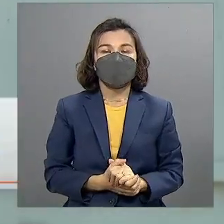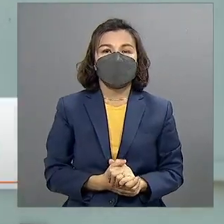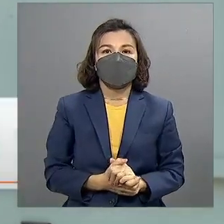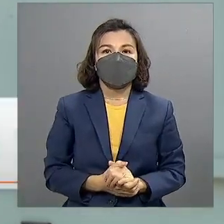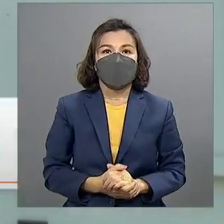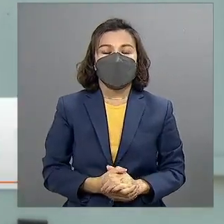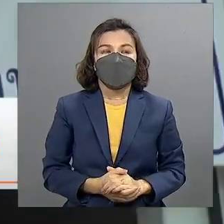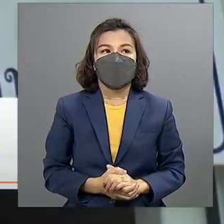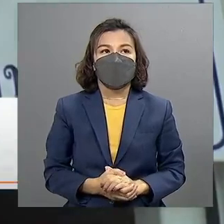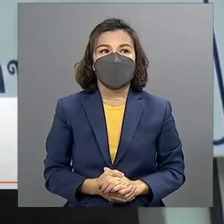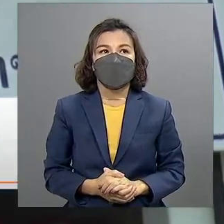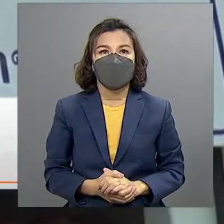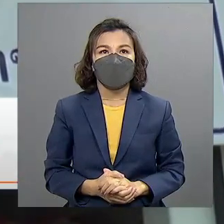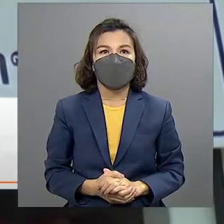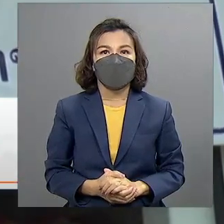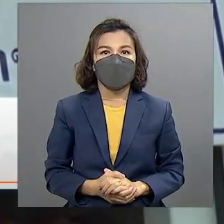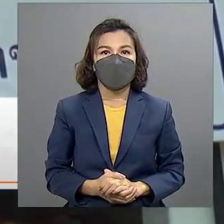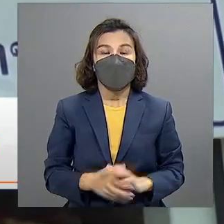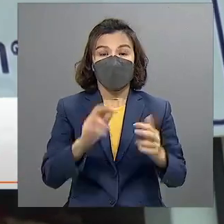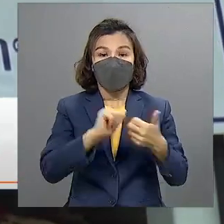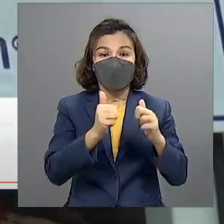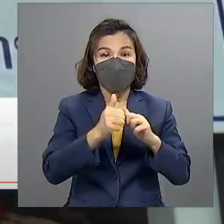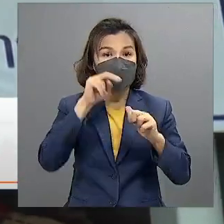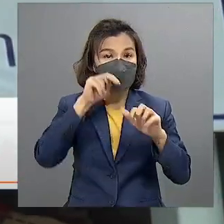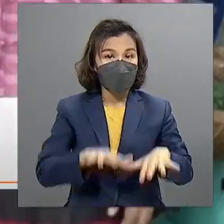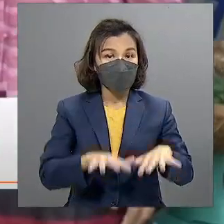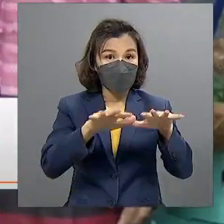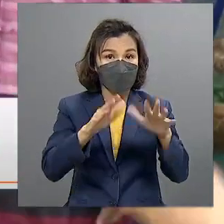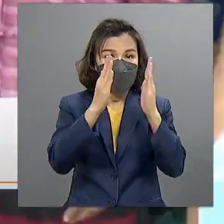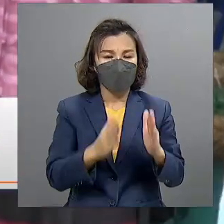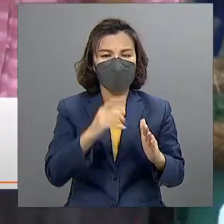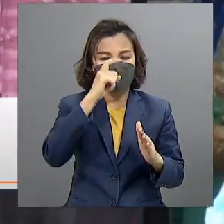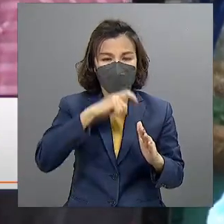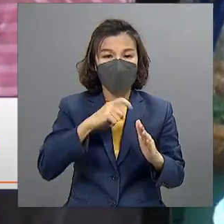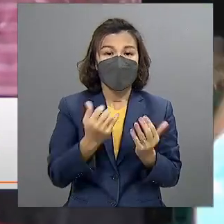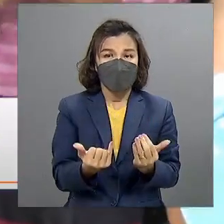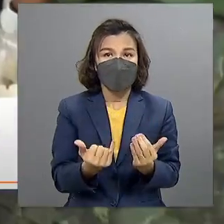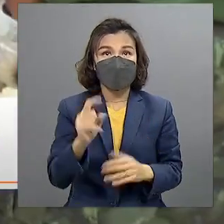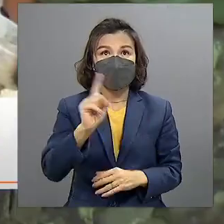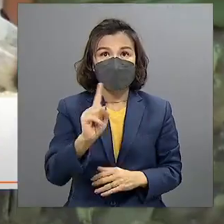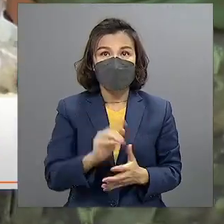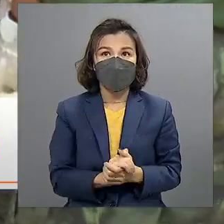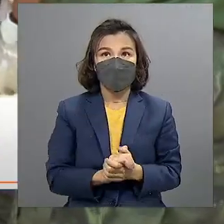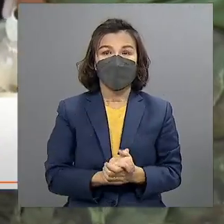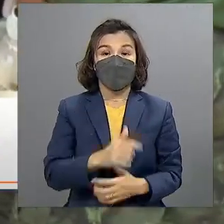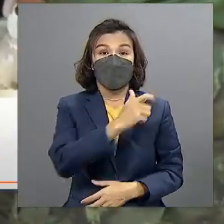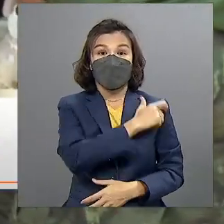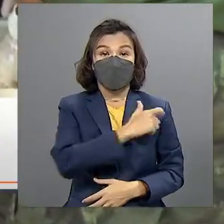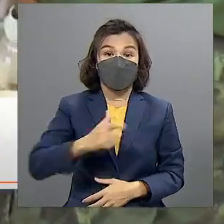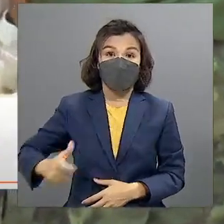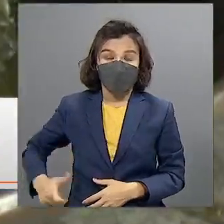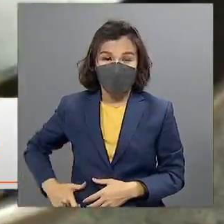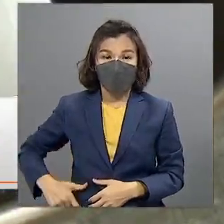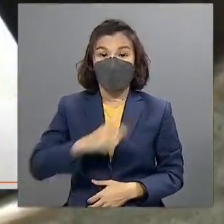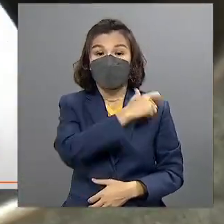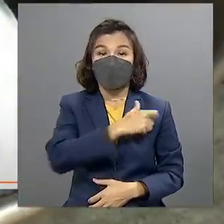ฤตหนึ่งนะคะวิกฤตน้ำท่วมของพี่น้องคนไทยในยามนี้พระเจ้าวรวงศ์เธอพระองค์เจ้าโสมสวลีกรมหมื่นสุทนารี